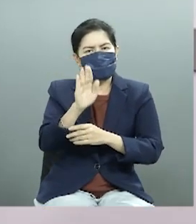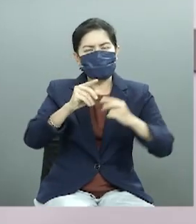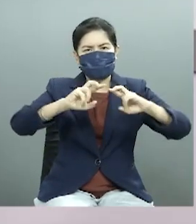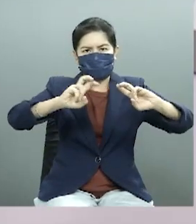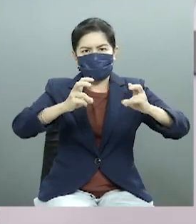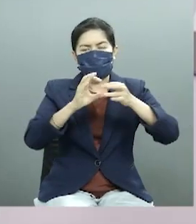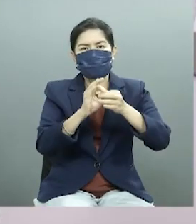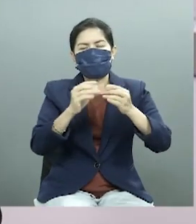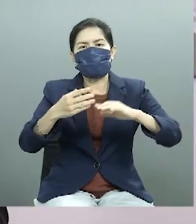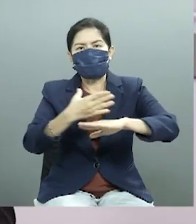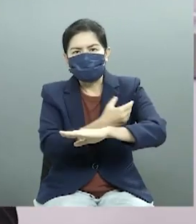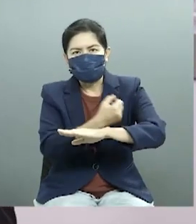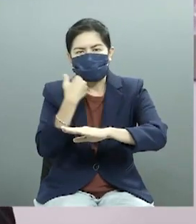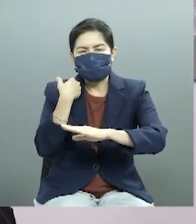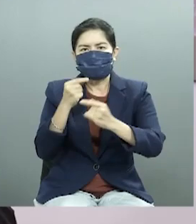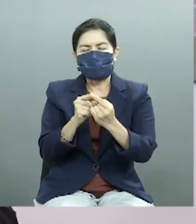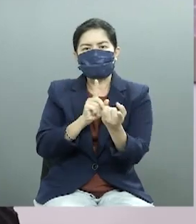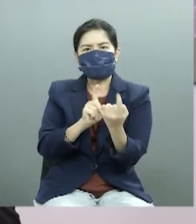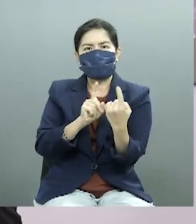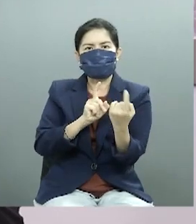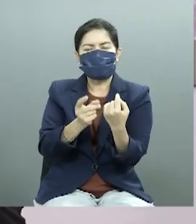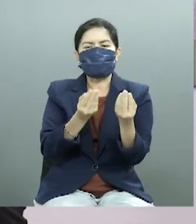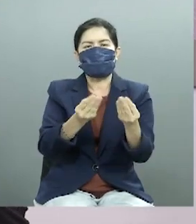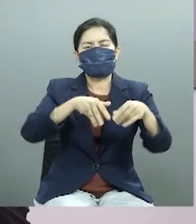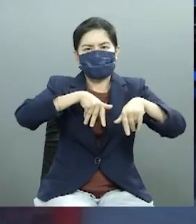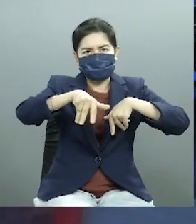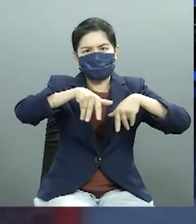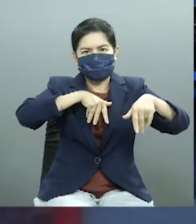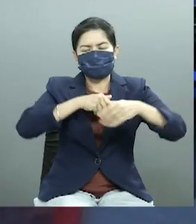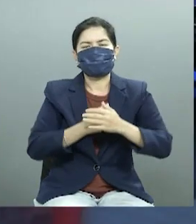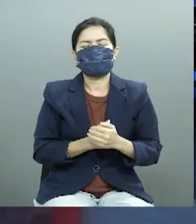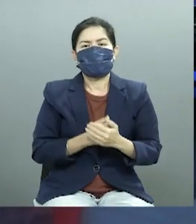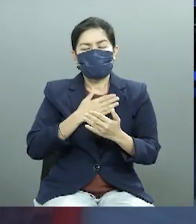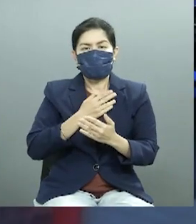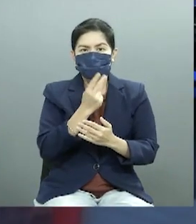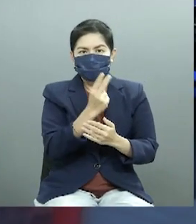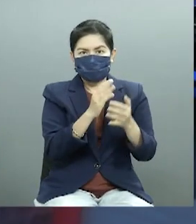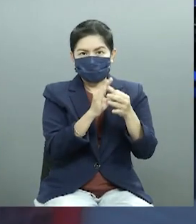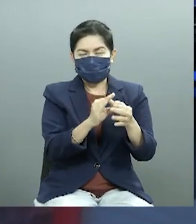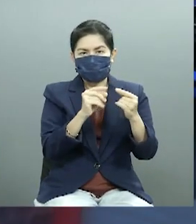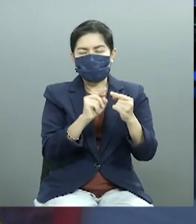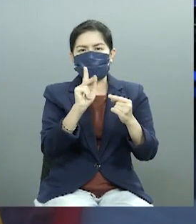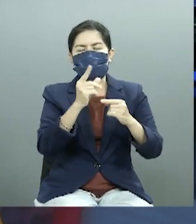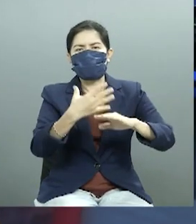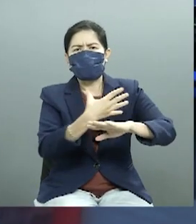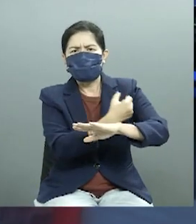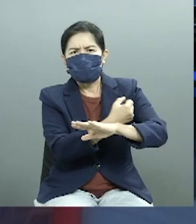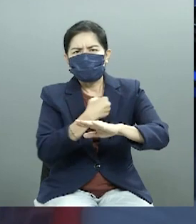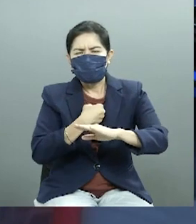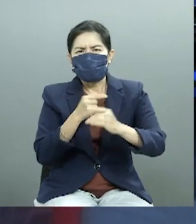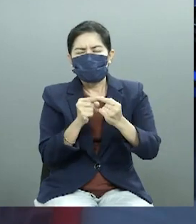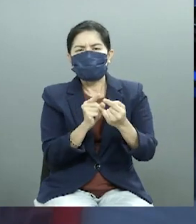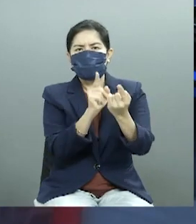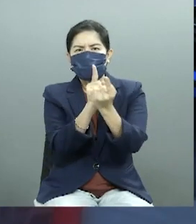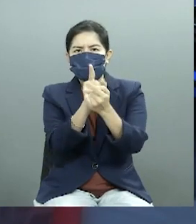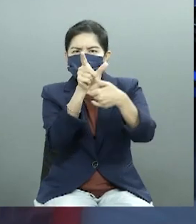องและจะมาตอบคำถามของคุณผู้ชมครับ เวลาที่ดูข่าวการเมืองก็จะคุ้นเคยกับภาพของนักการเมืองหรือว่าส.ส.ในสภาน